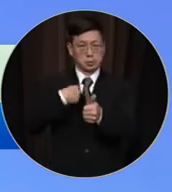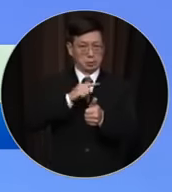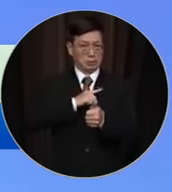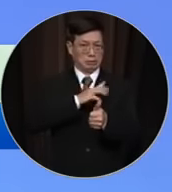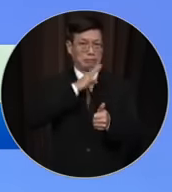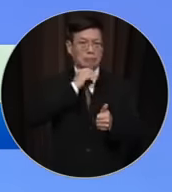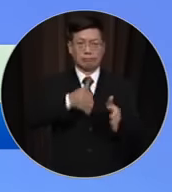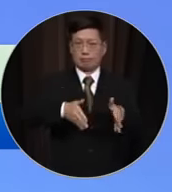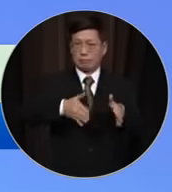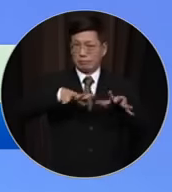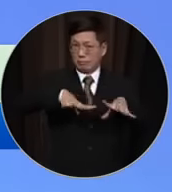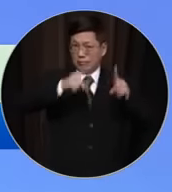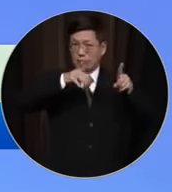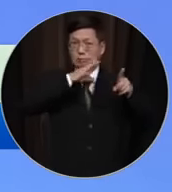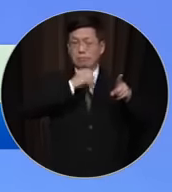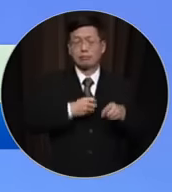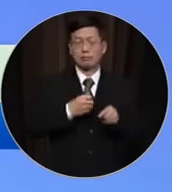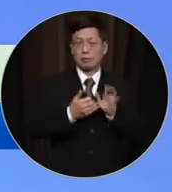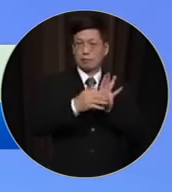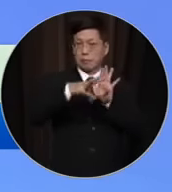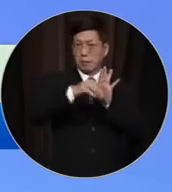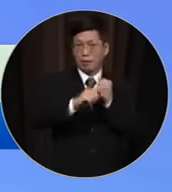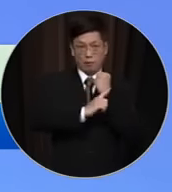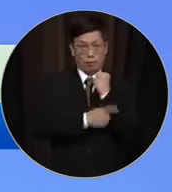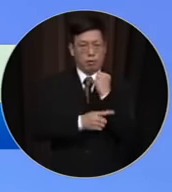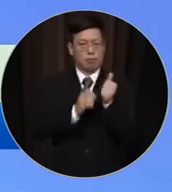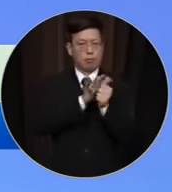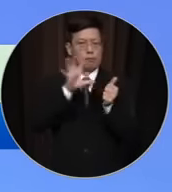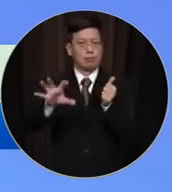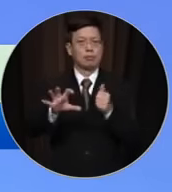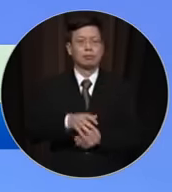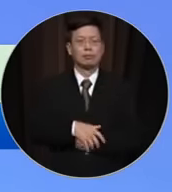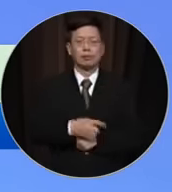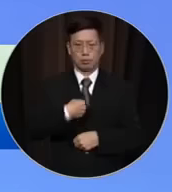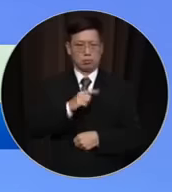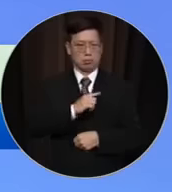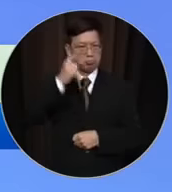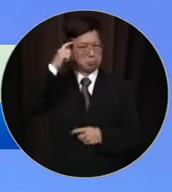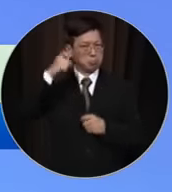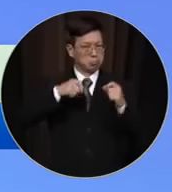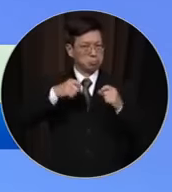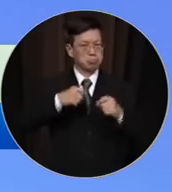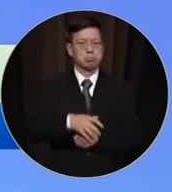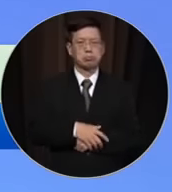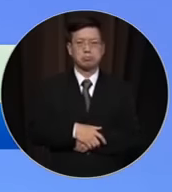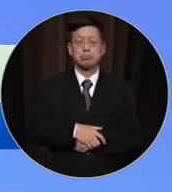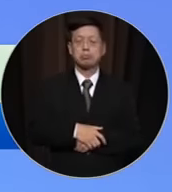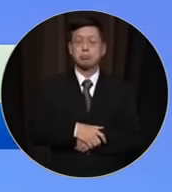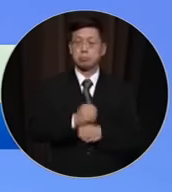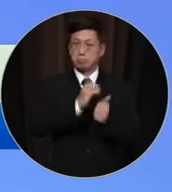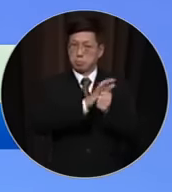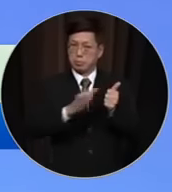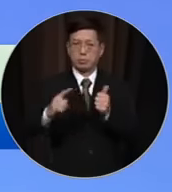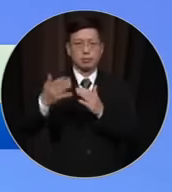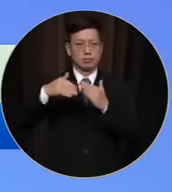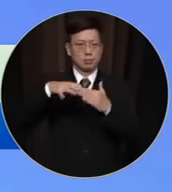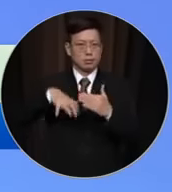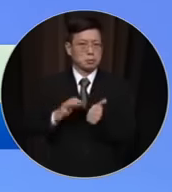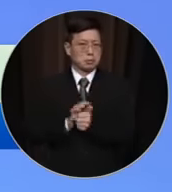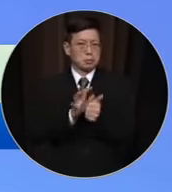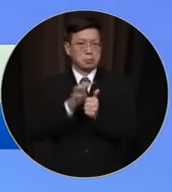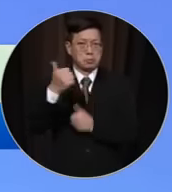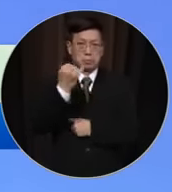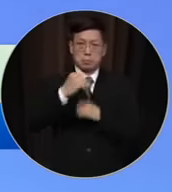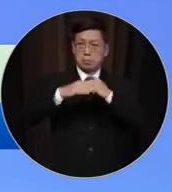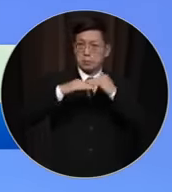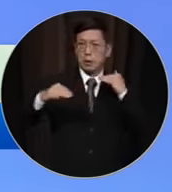定性侵害犯罪防治法时候的立法模式，这是我的构想，也因此成为校园推动性别平